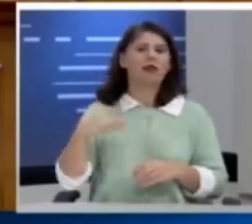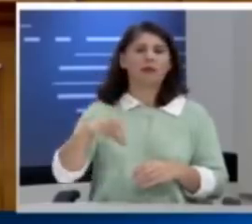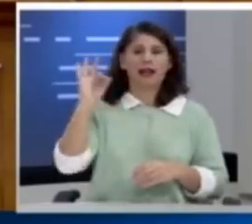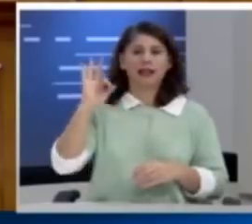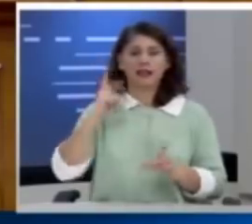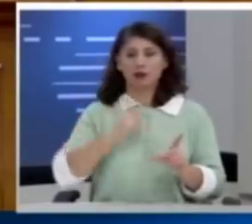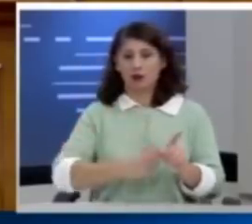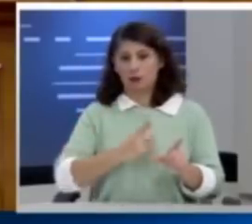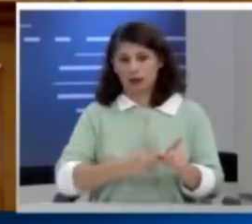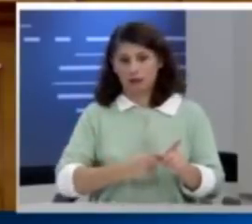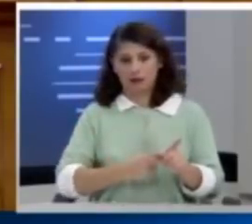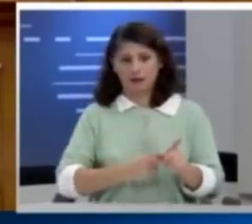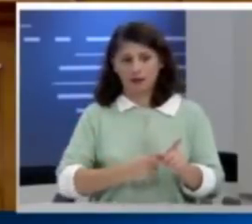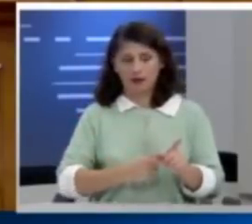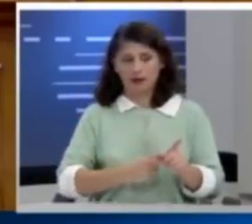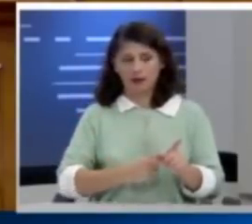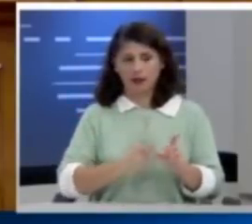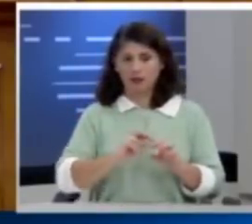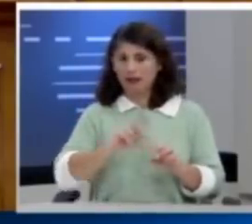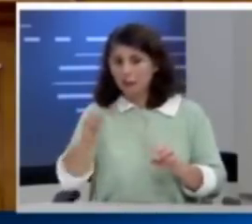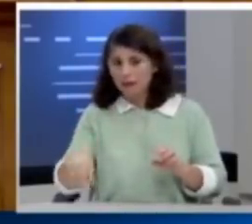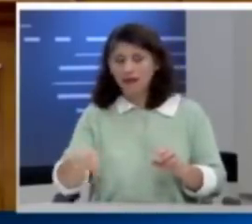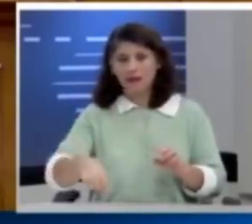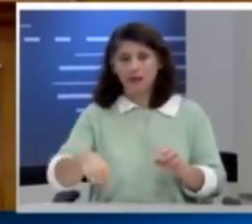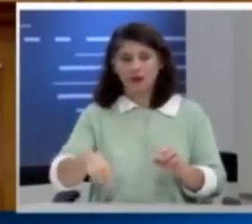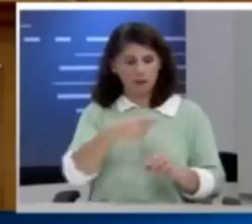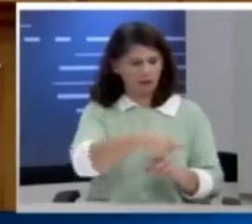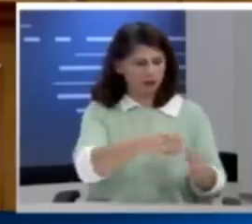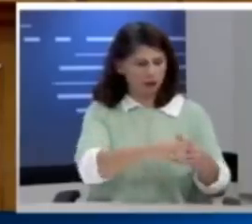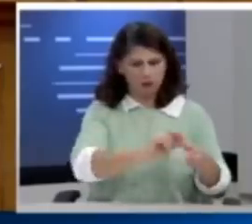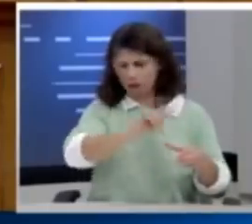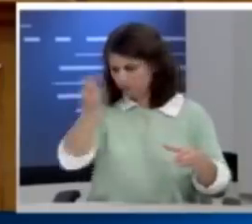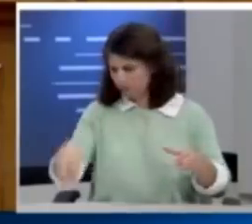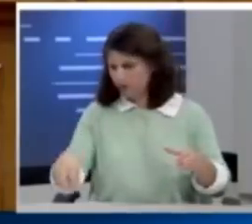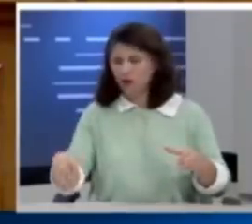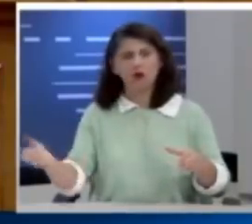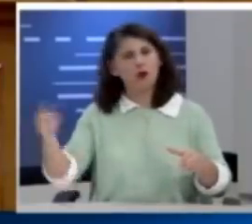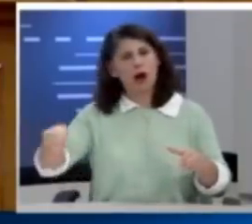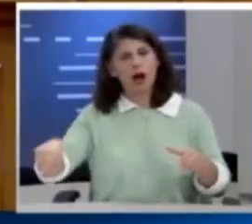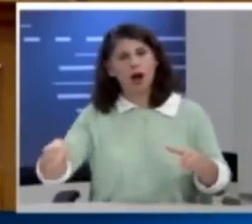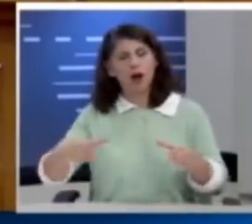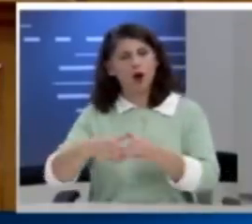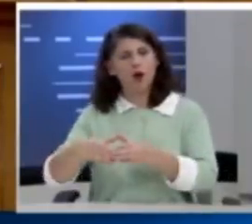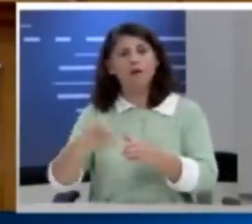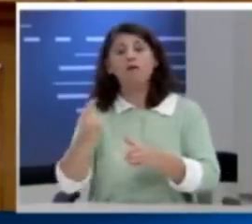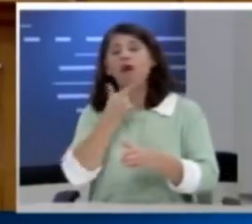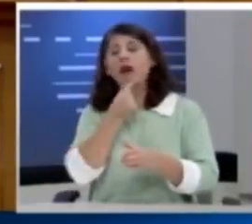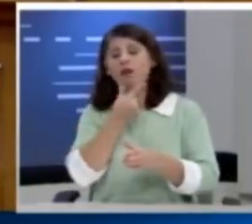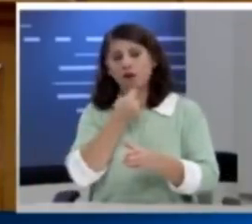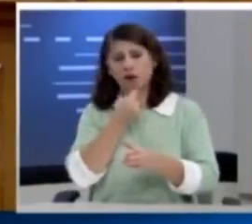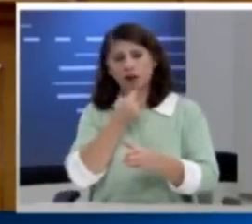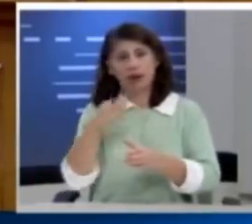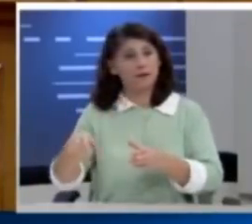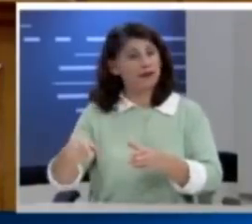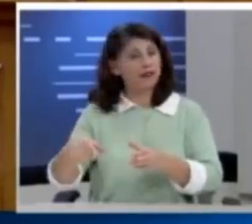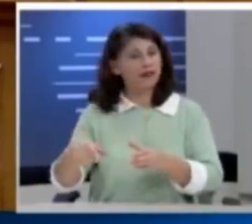το ΚΚΕ, η μεταπίδηση εδώ μέσα από το ένα κόμμα στο άλλο είναι πλέον πολύ εύκολη